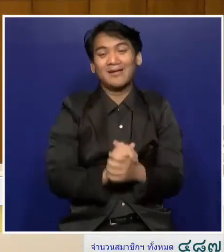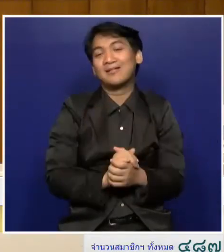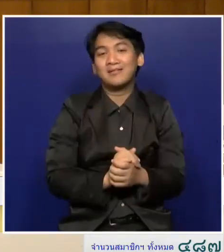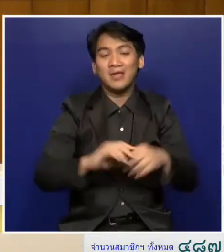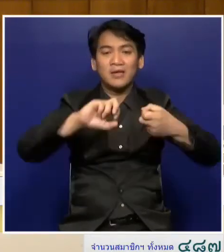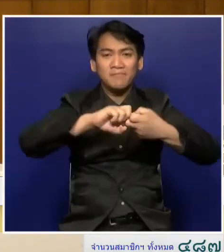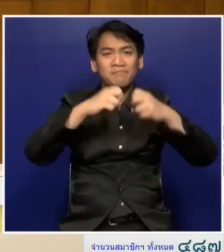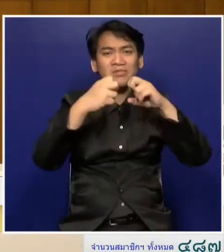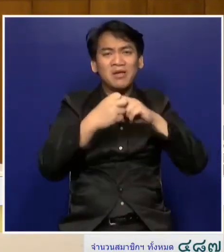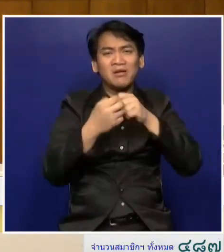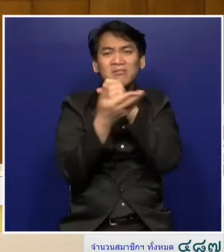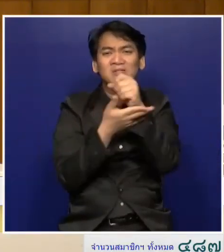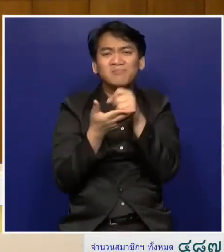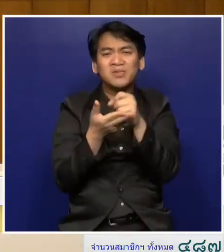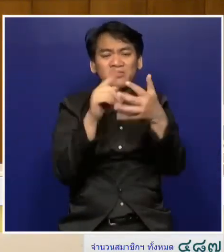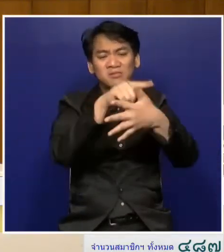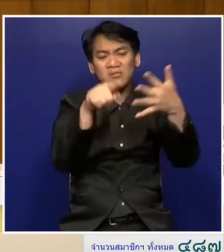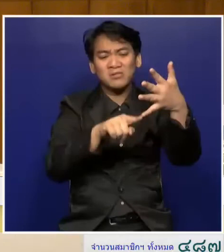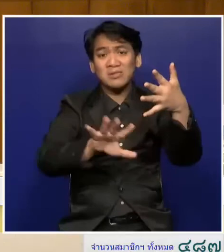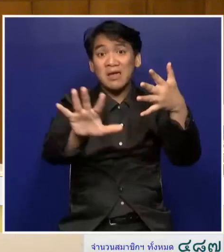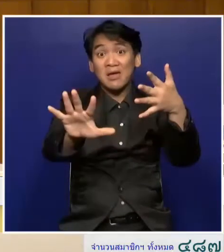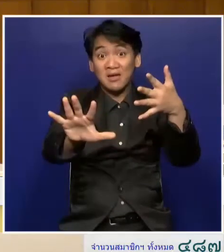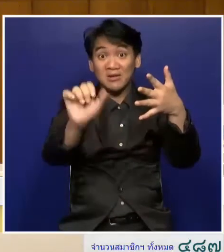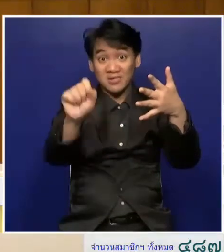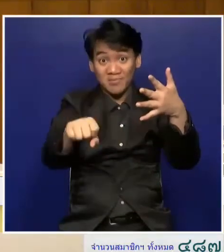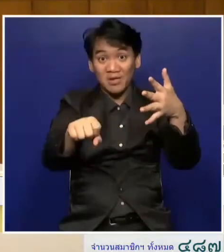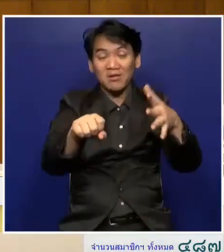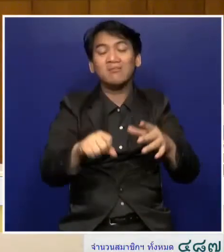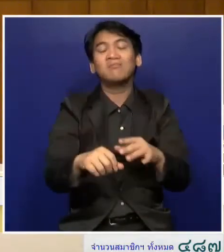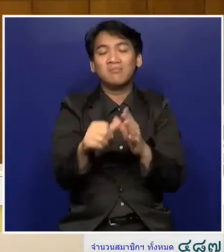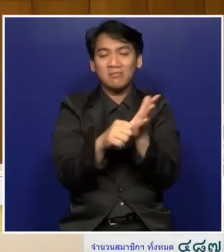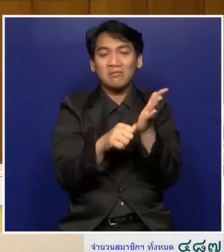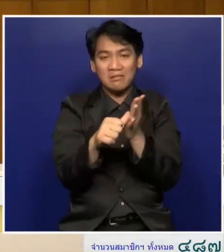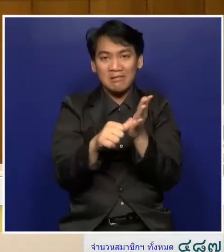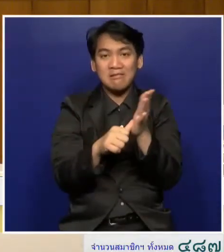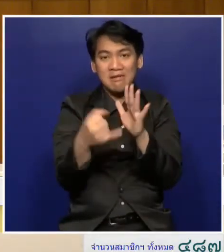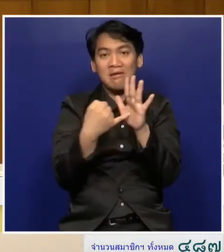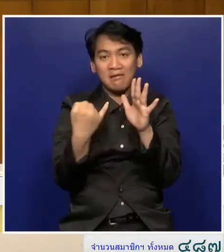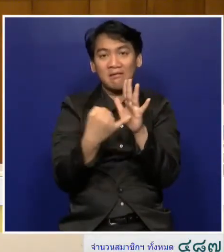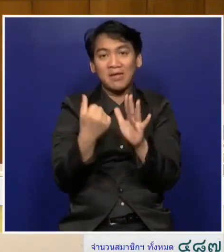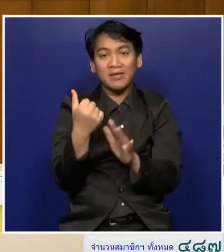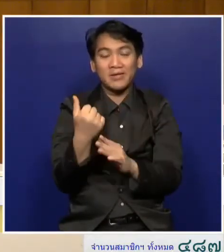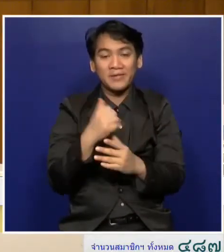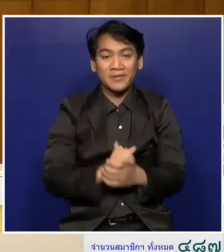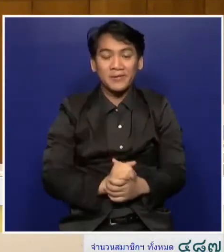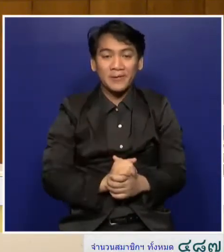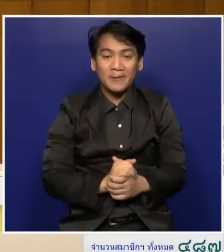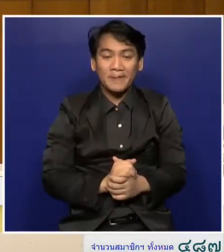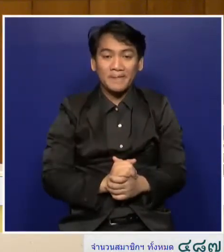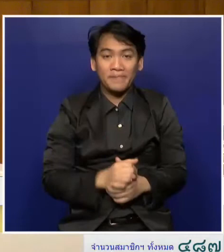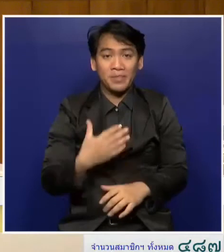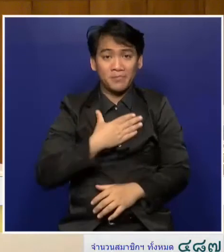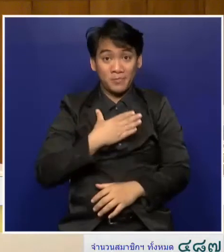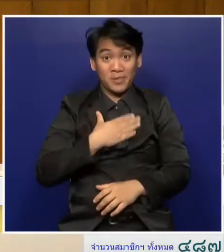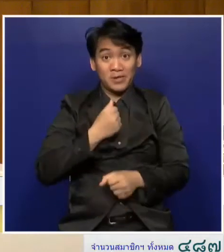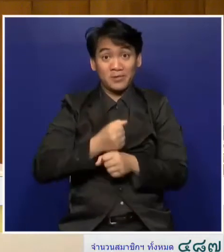ขง่ายขึ้นครับจิๆแล้วผมขอกัเรีนวาพอดีผมกอยู่ในกรมธิการ